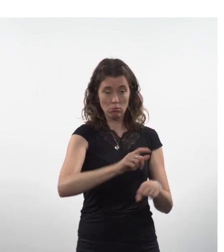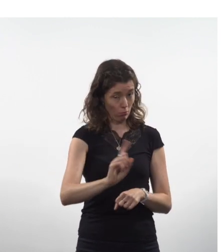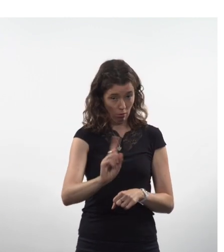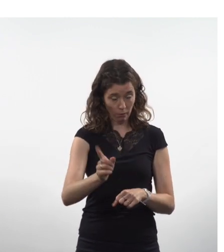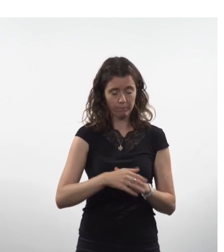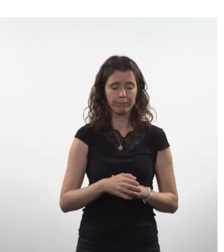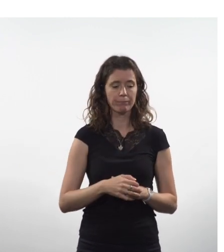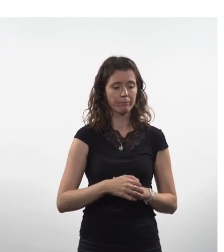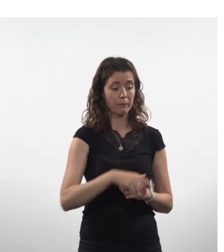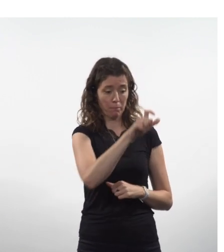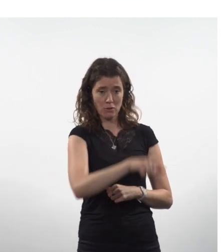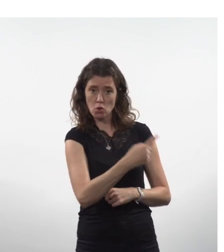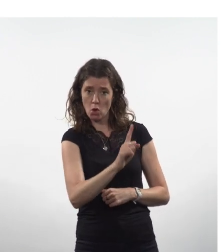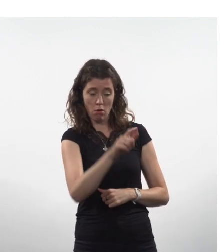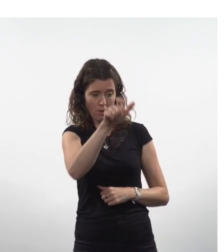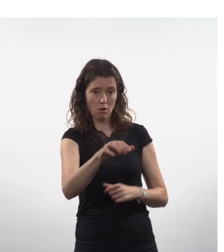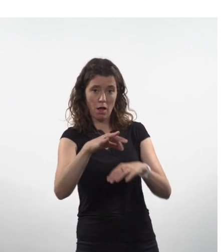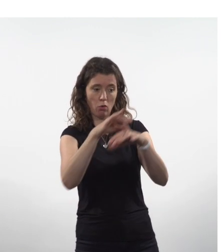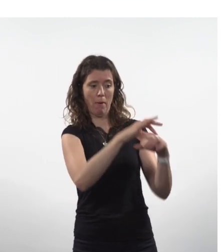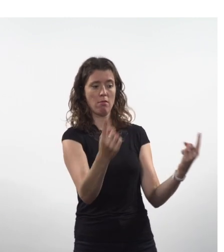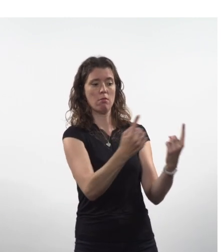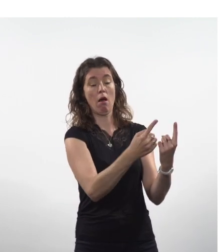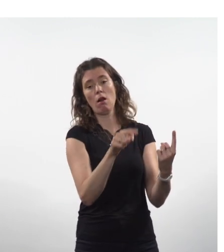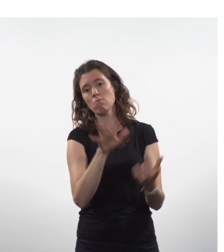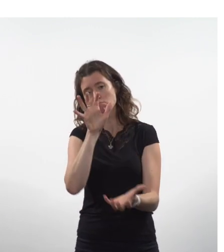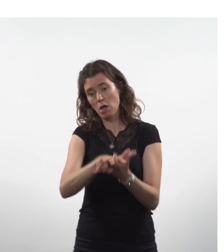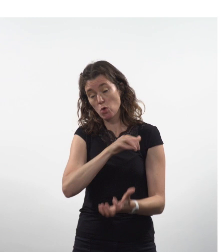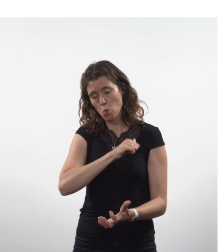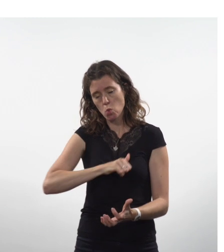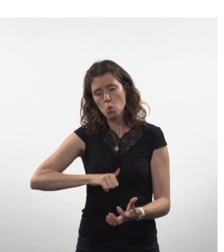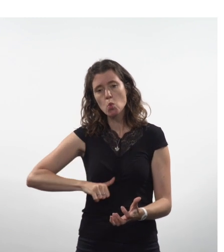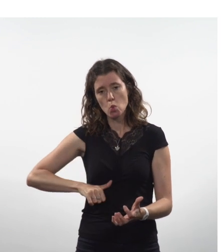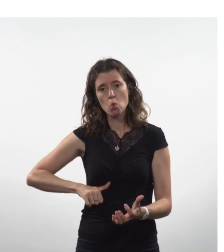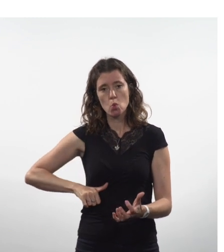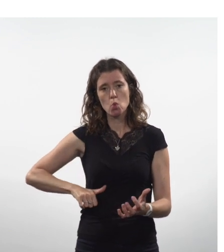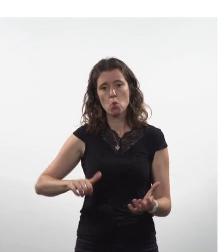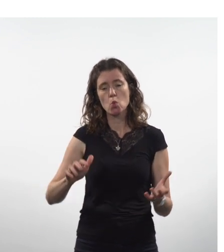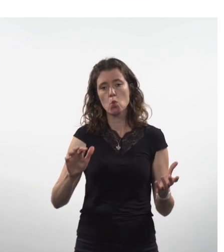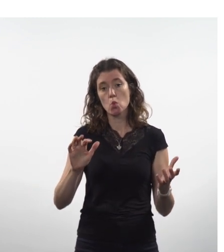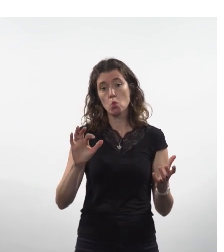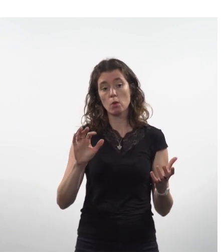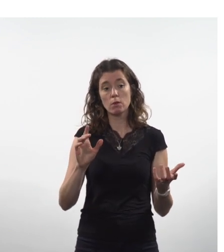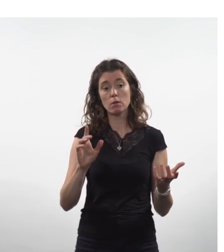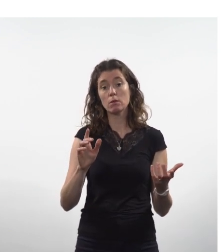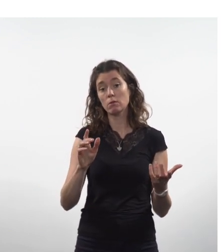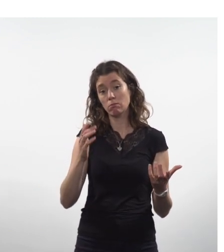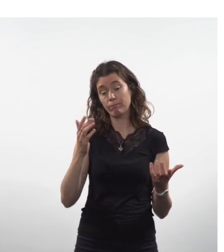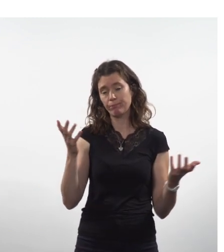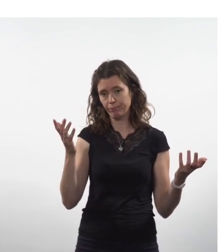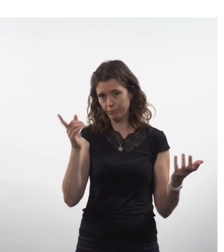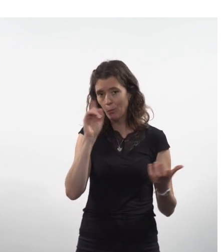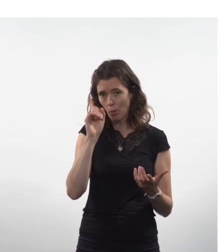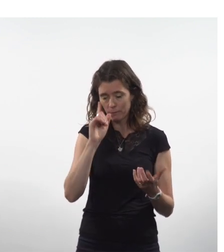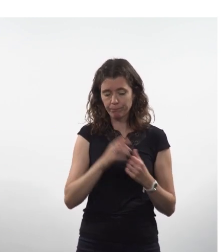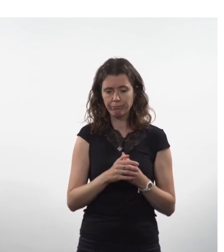il est accompagné, alors ça c'est le piège majeur. Le piège majeur, c'est qu'il faut savoir que